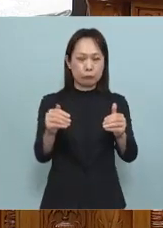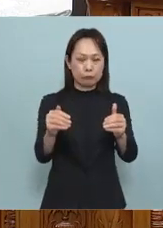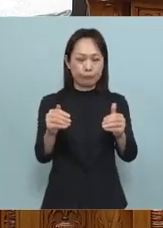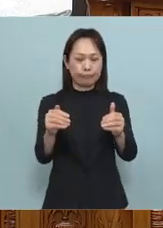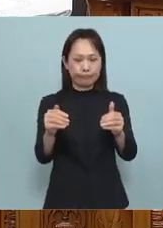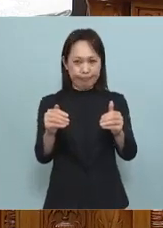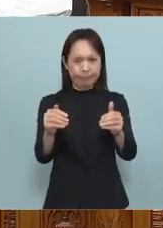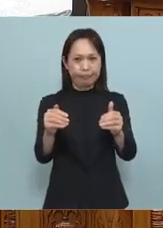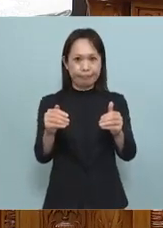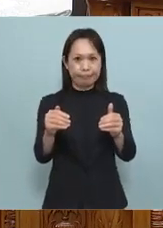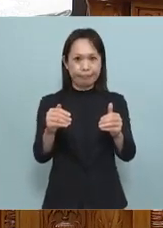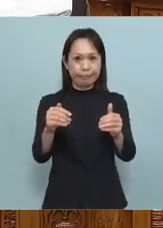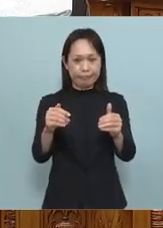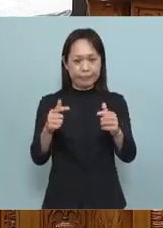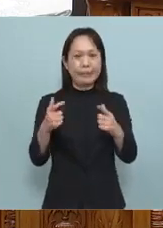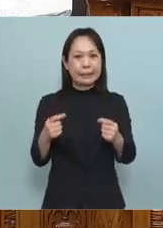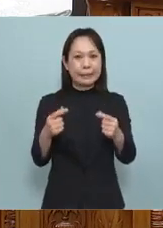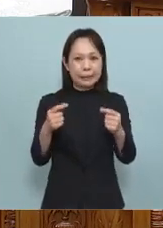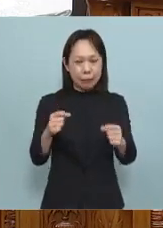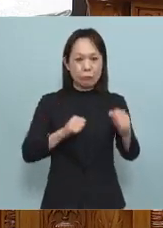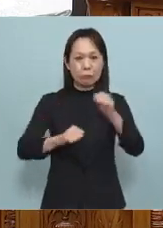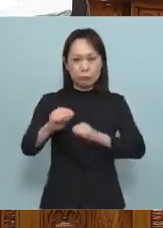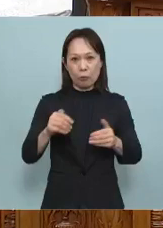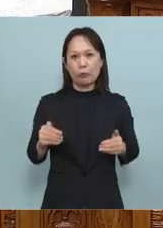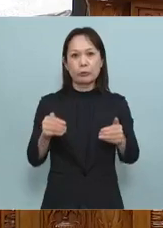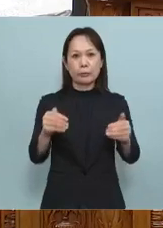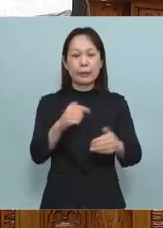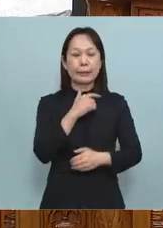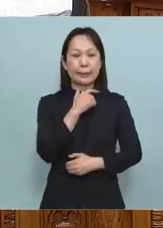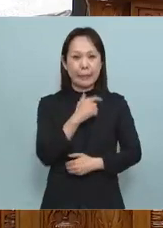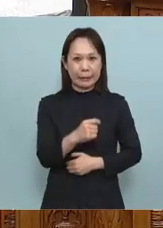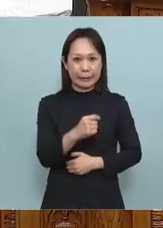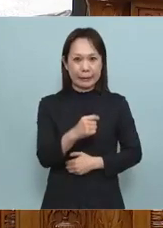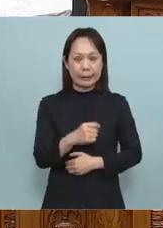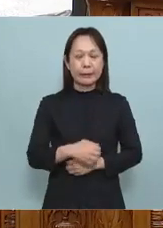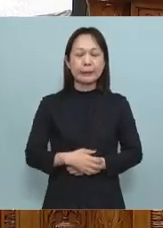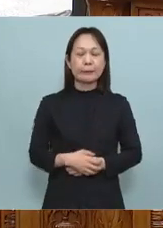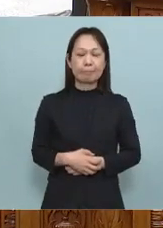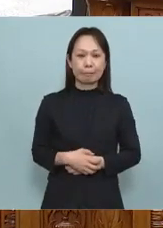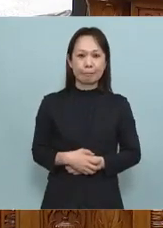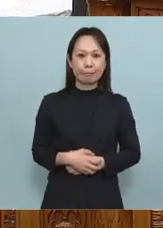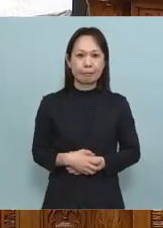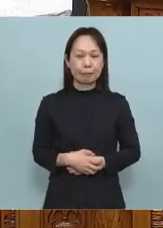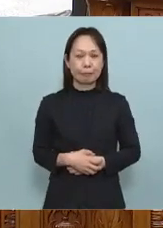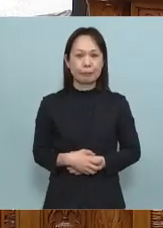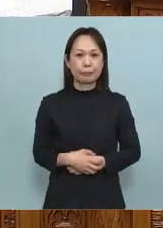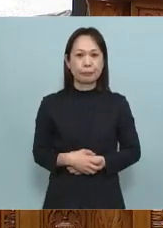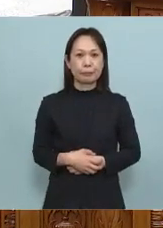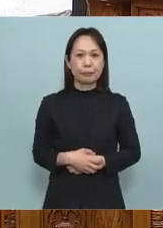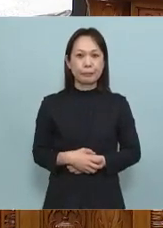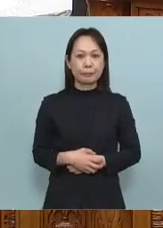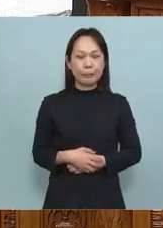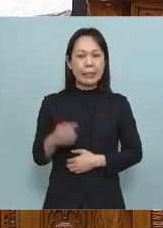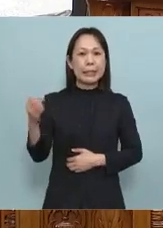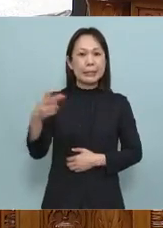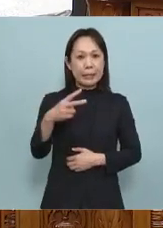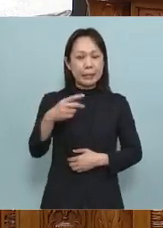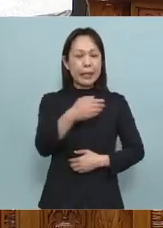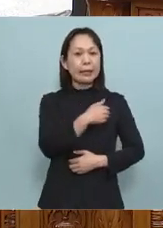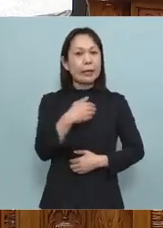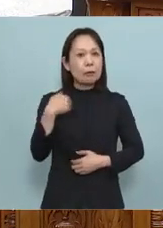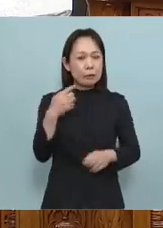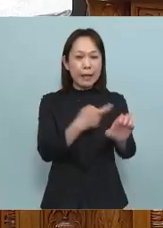もしっかり取り組んでまいります。また、再生可能エネルギーについては、最大限の導入を進め